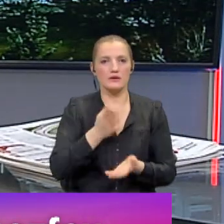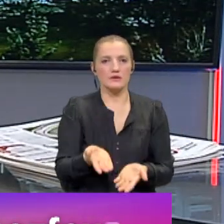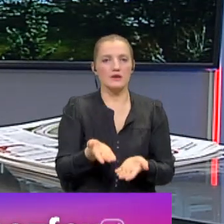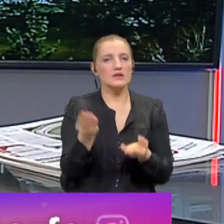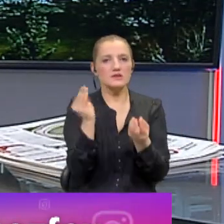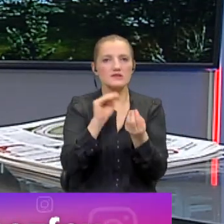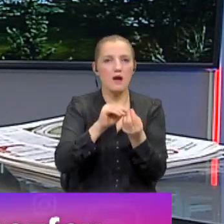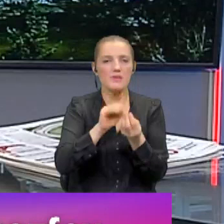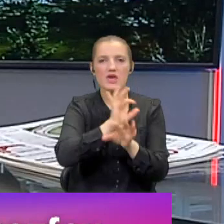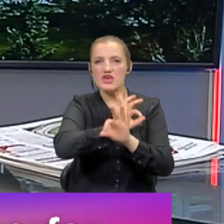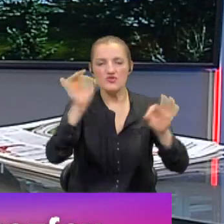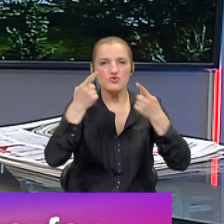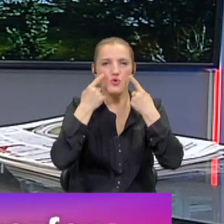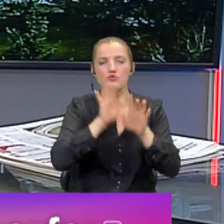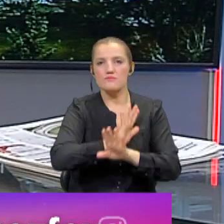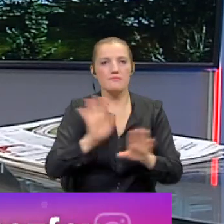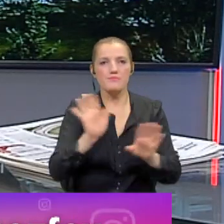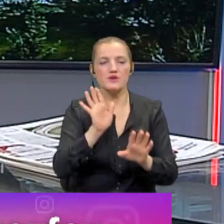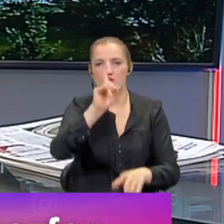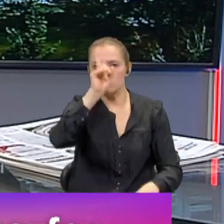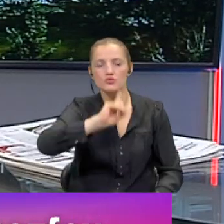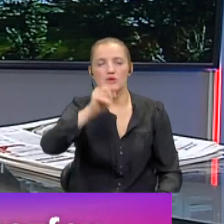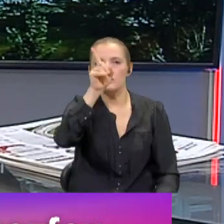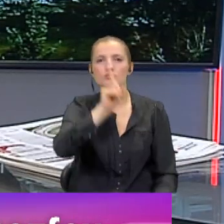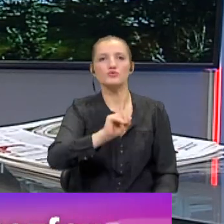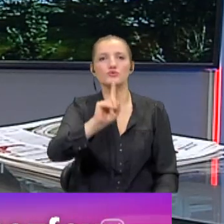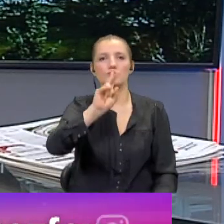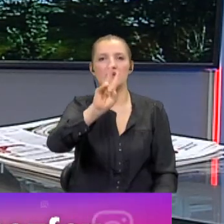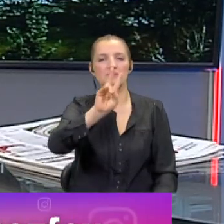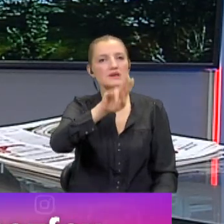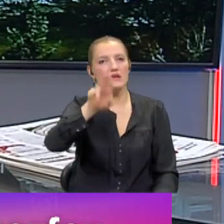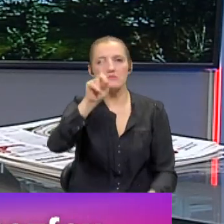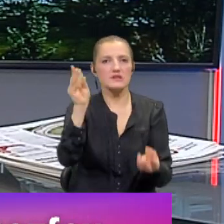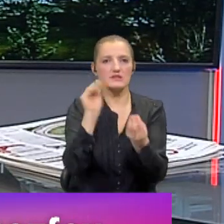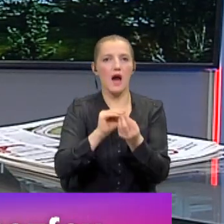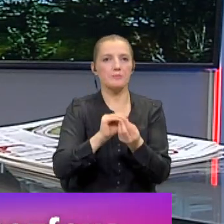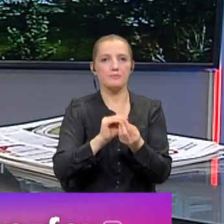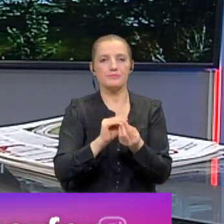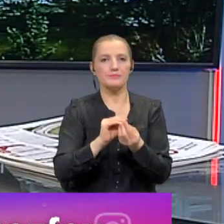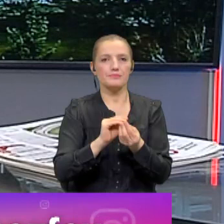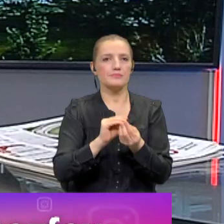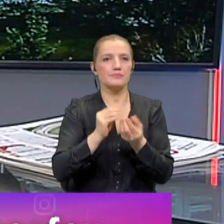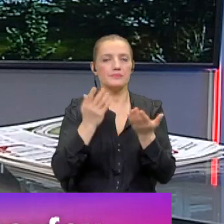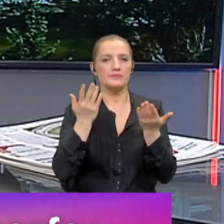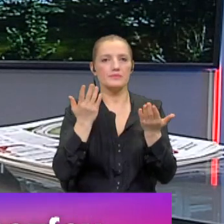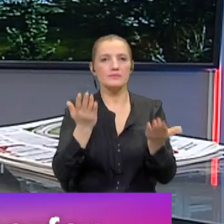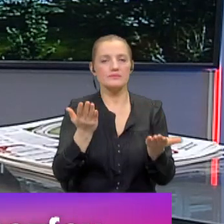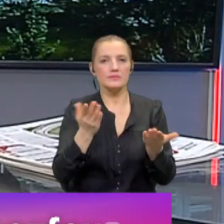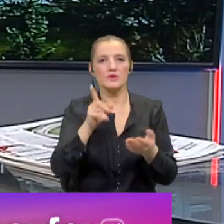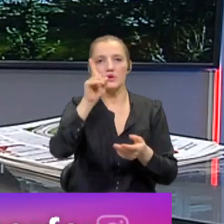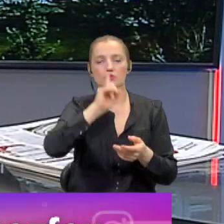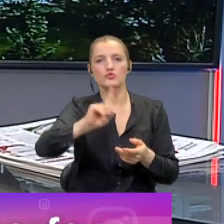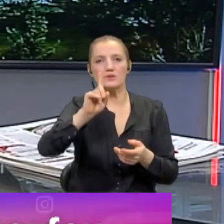de karşımıza hiç görülmemiş şekilde yüzdeyüz 27'lik bir zam alternatifi